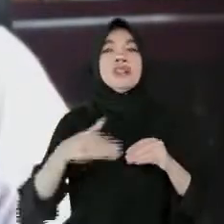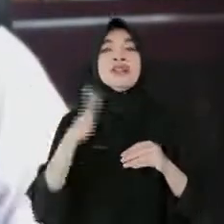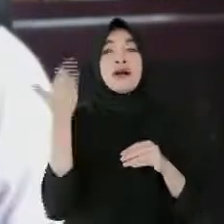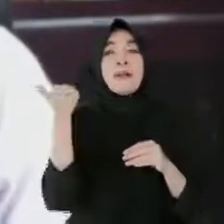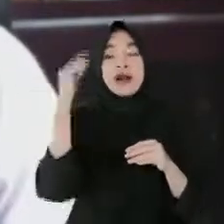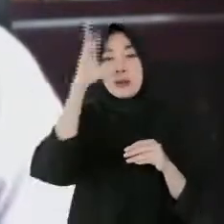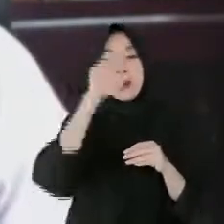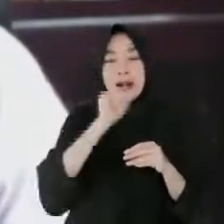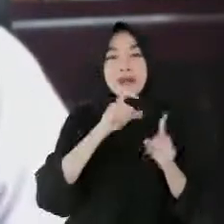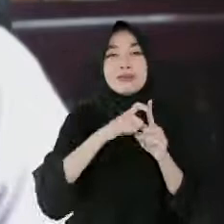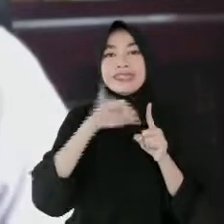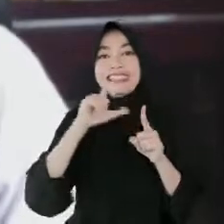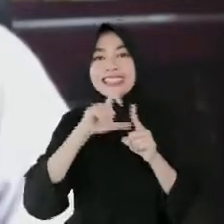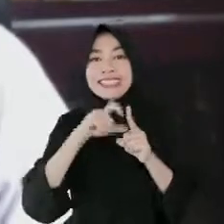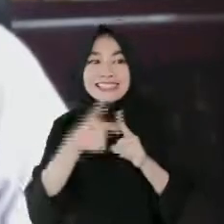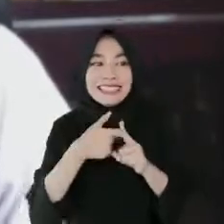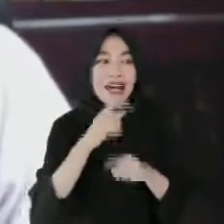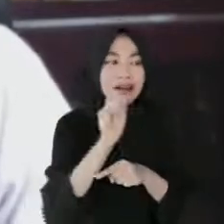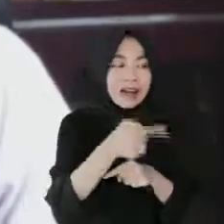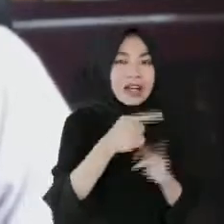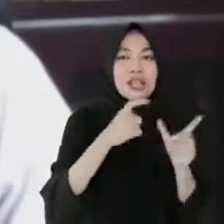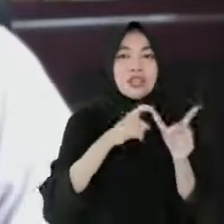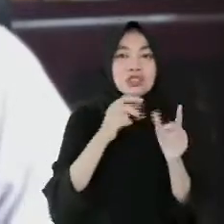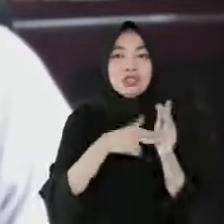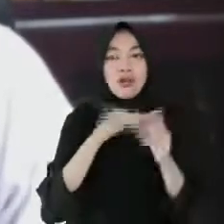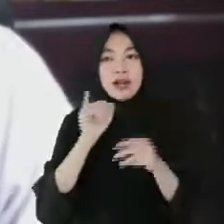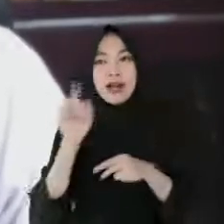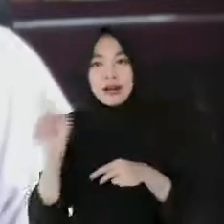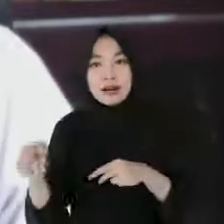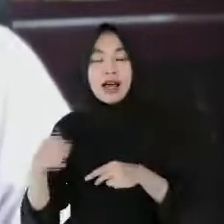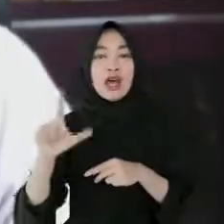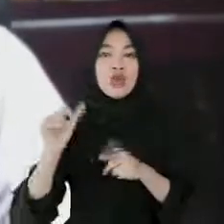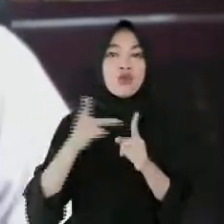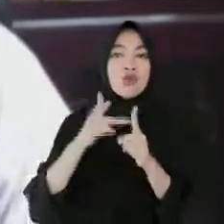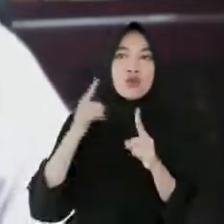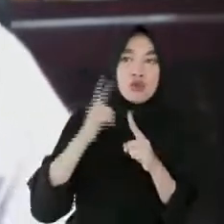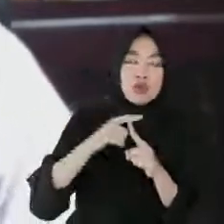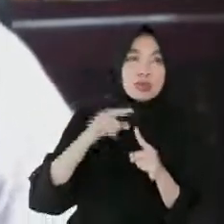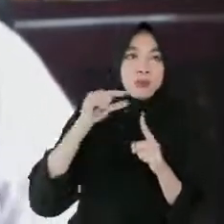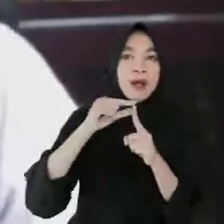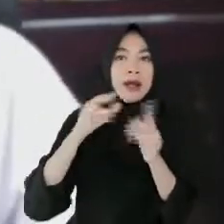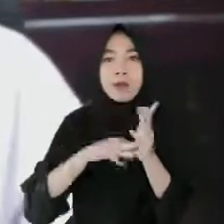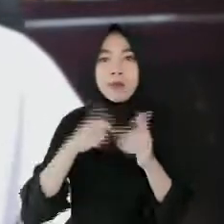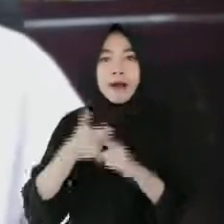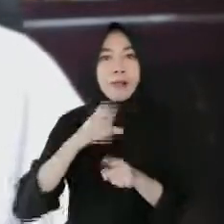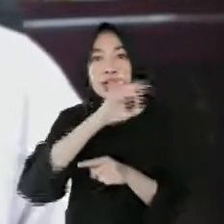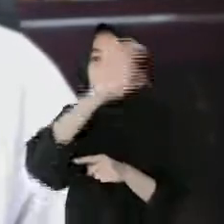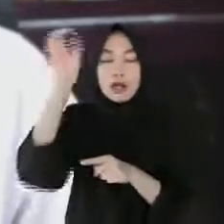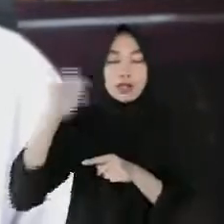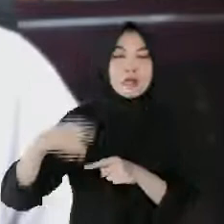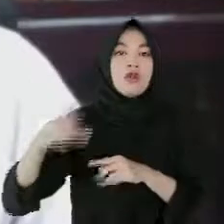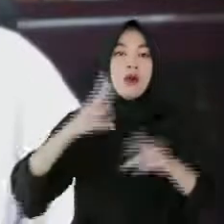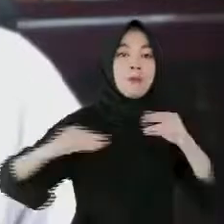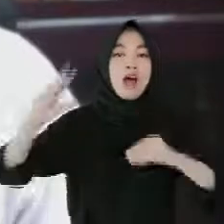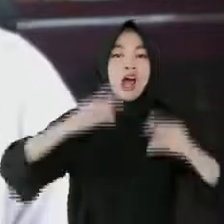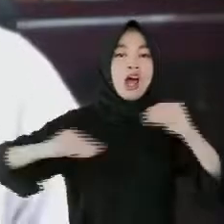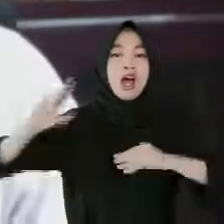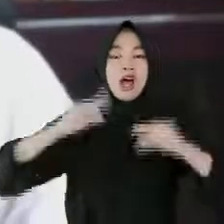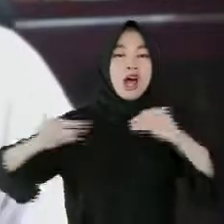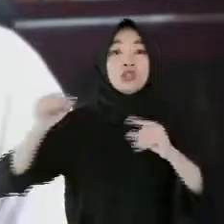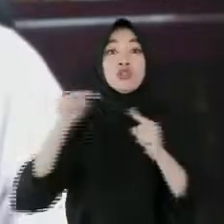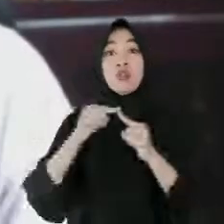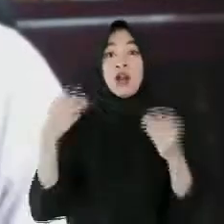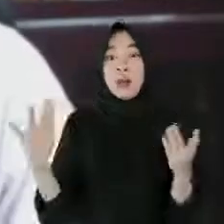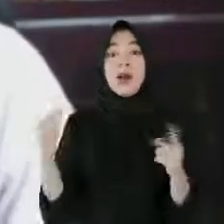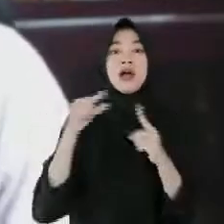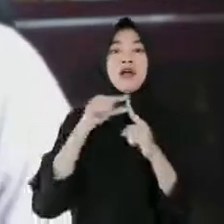malam Ada Pak Dedek ada Pak Soni ada Pak Menko PMK menkopolhukam dan beberapa menteri terkait kami rapat tentang pot tadi pagi